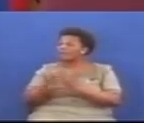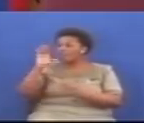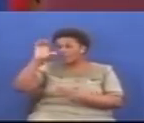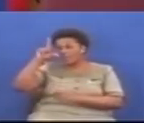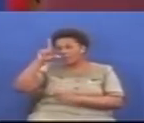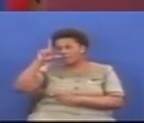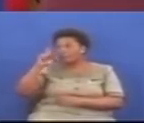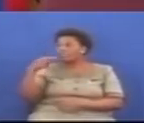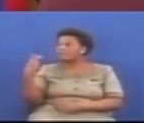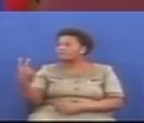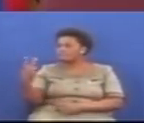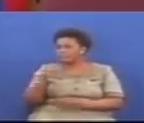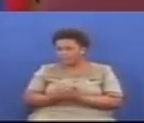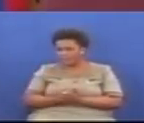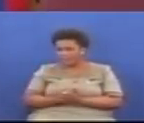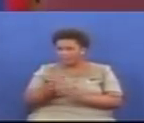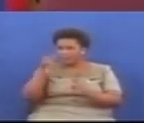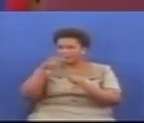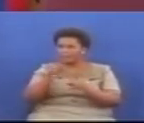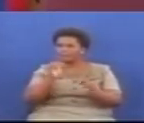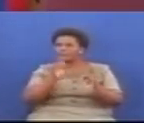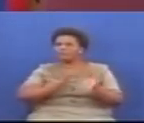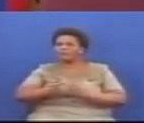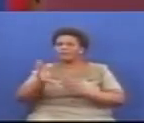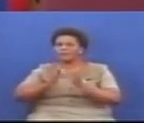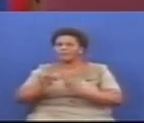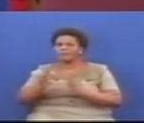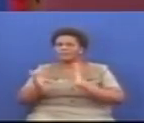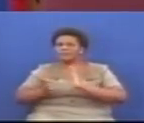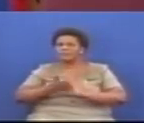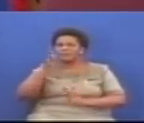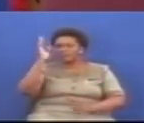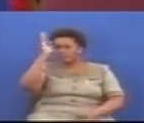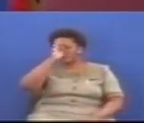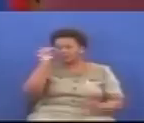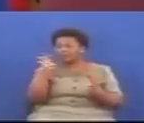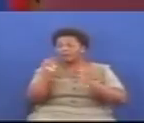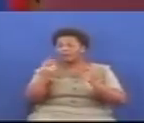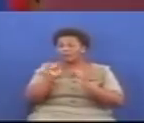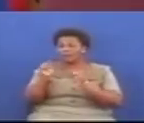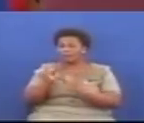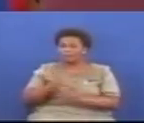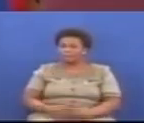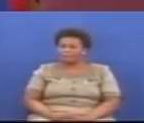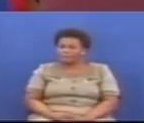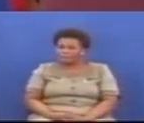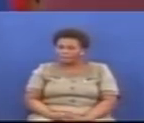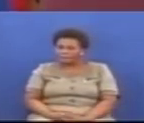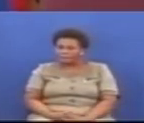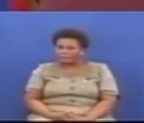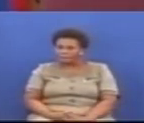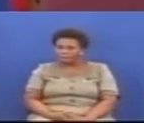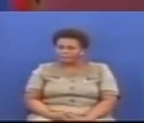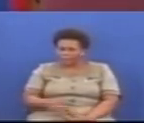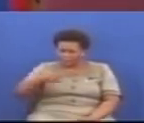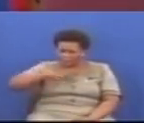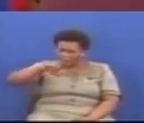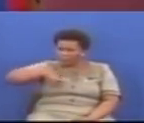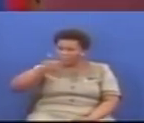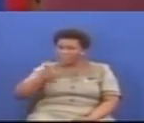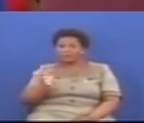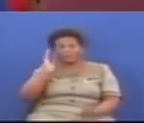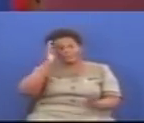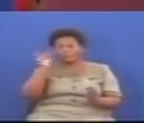maandalizi yaweze kuanza haraka haraka kwa ajili ya safari hiyo ya kwenda Misri. Na kama nilivyowaambieni, na mimi mwenyewe nitakuwepo